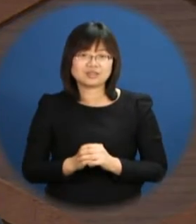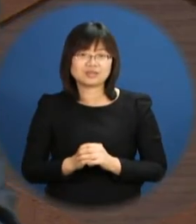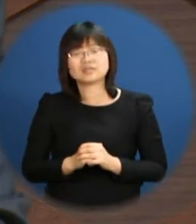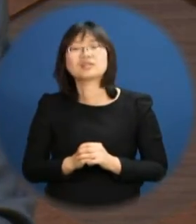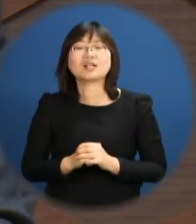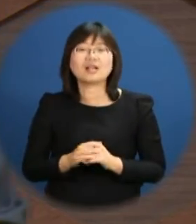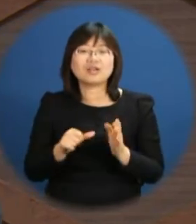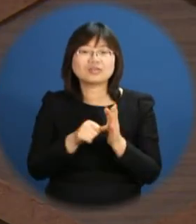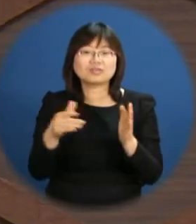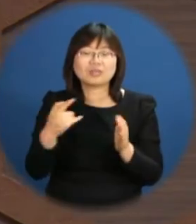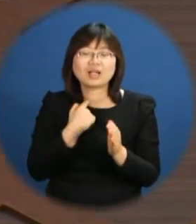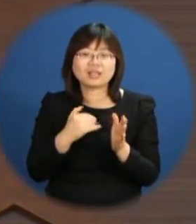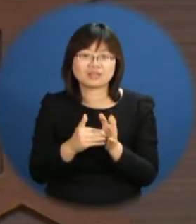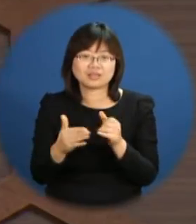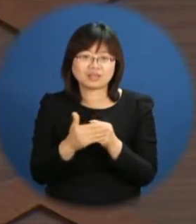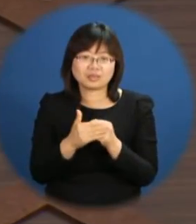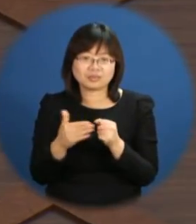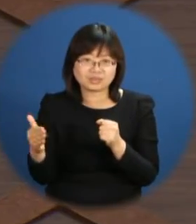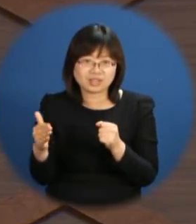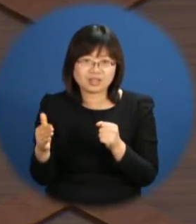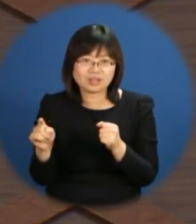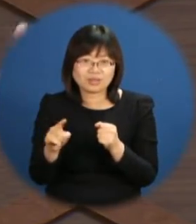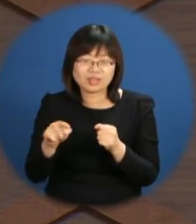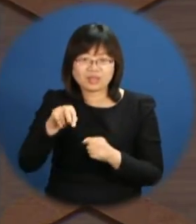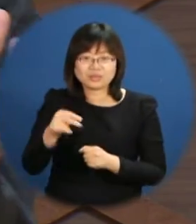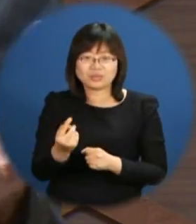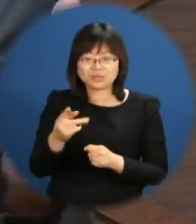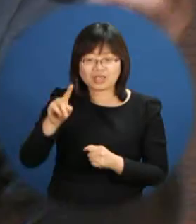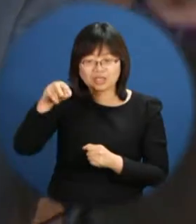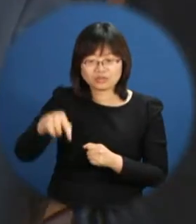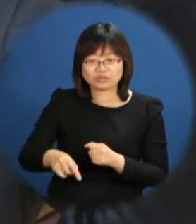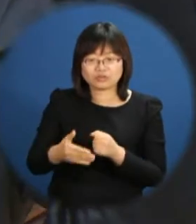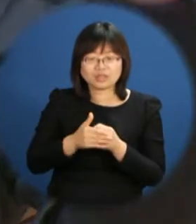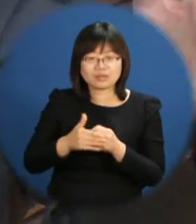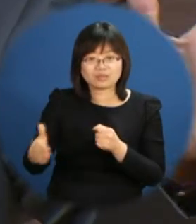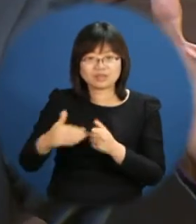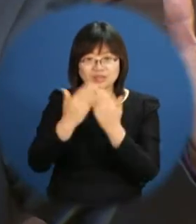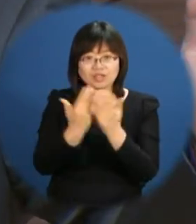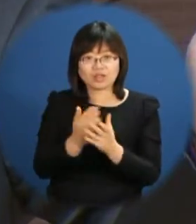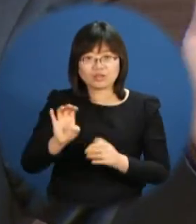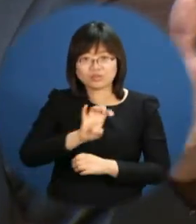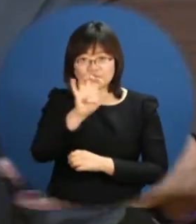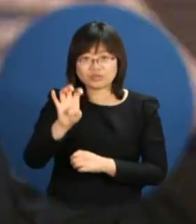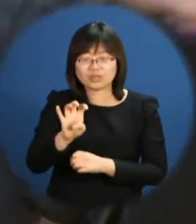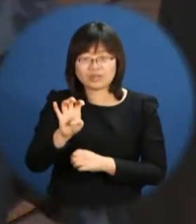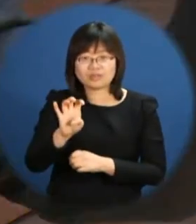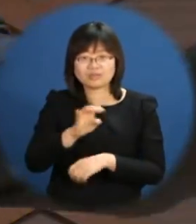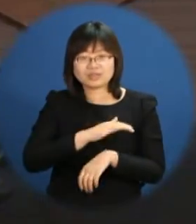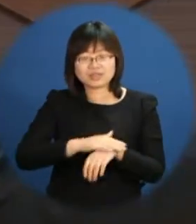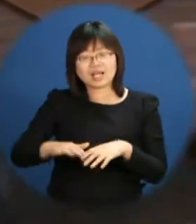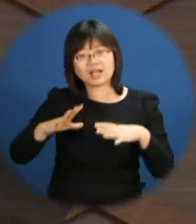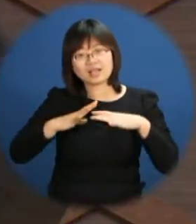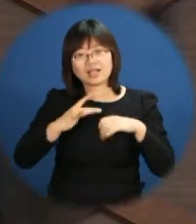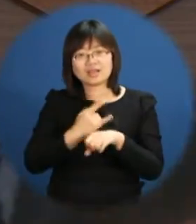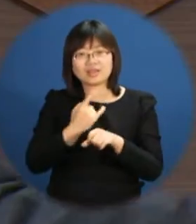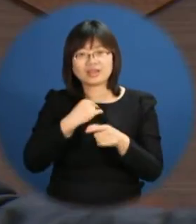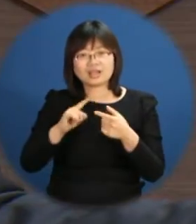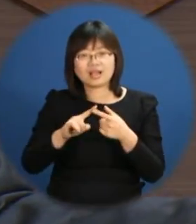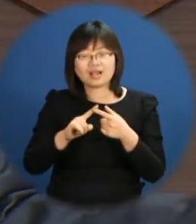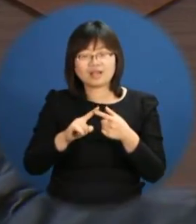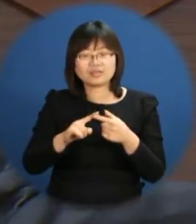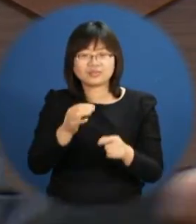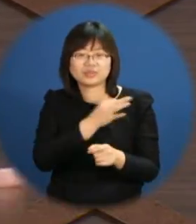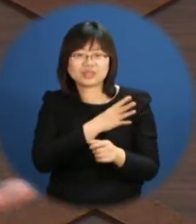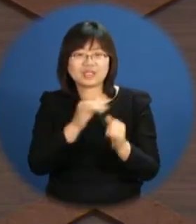있으면서 유명해져 가지고 그 소다수 때문에 전 유럽에 인제 잘랐다 하는 그 상류사회